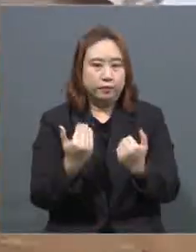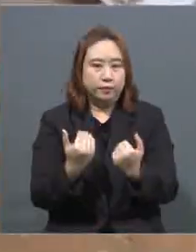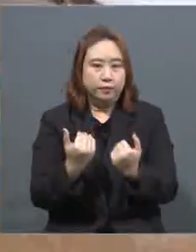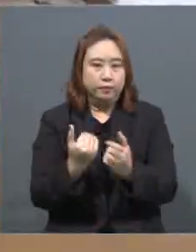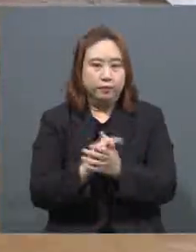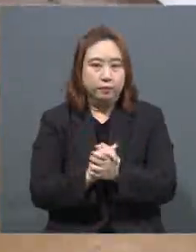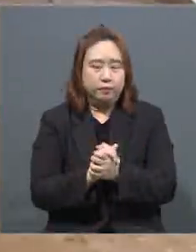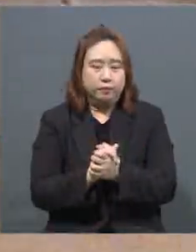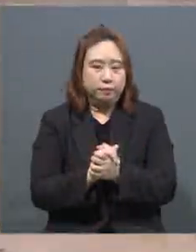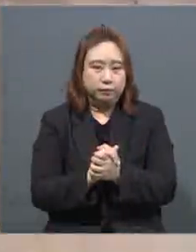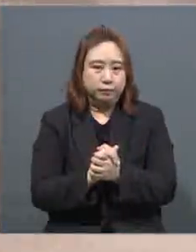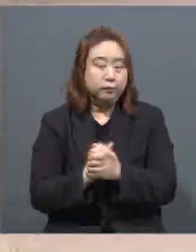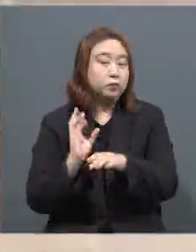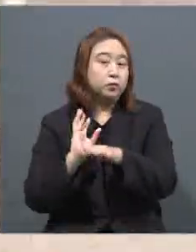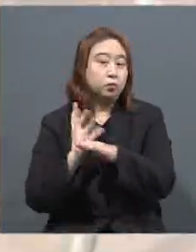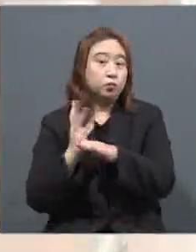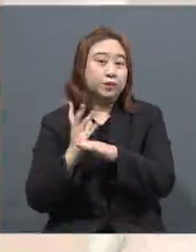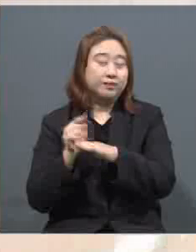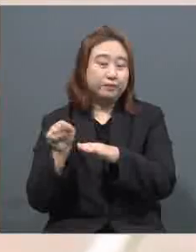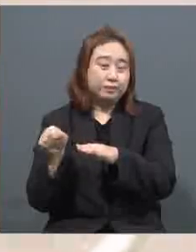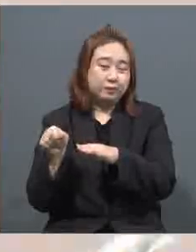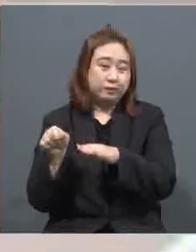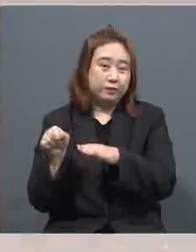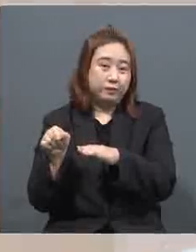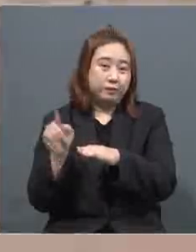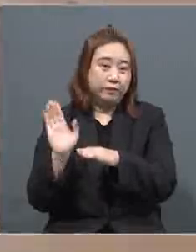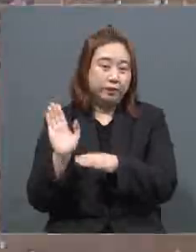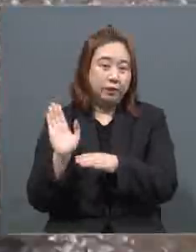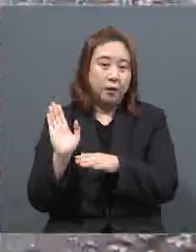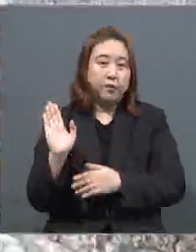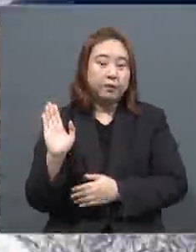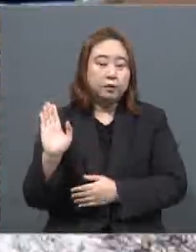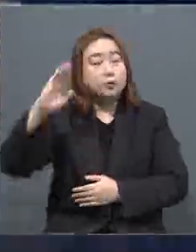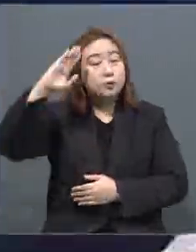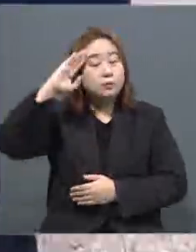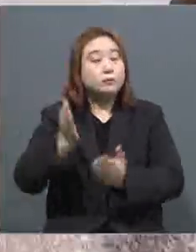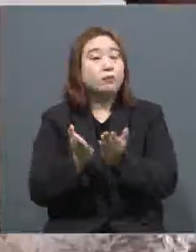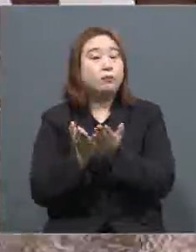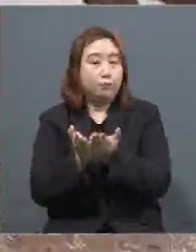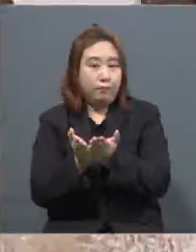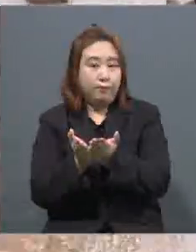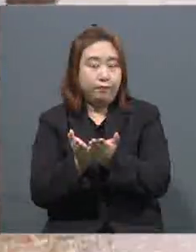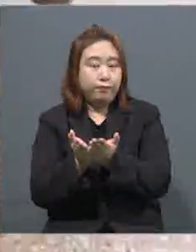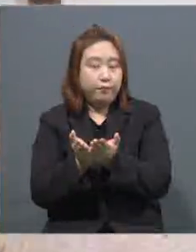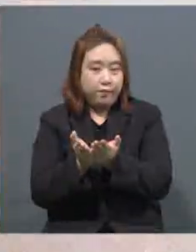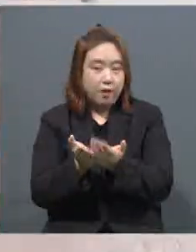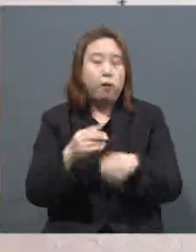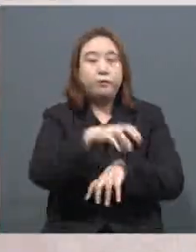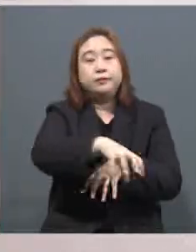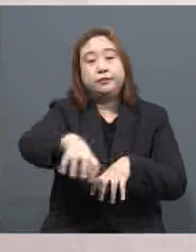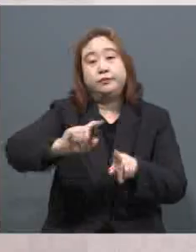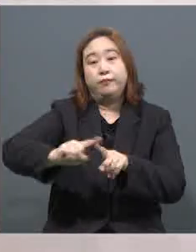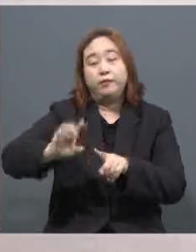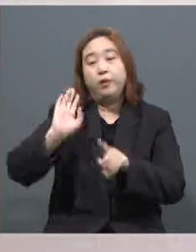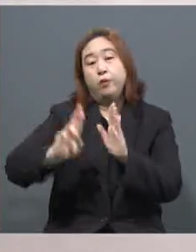มือง USAR ของหน่วยบัญชาการต่อสู้อากาศยานและรักษาฝั่งกองทัพเรือร่วมกับหน่วยงานต่างๆในพื้นที่จังหวัดเชียงร